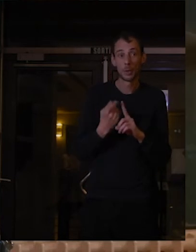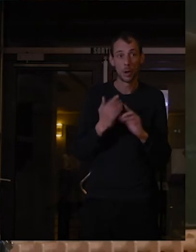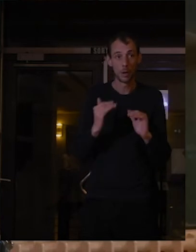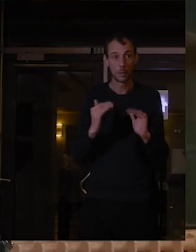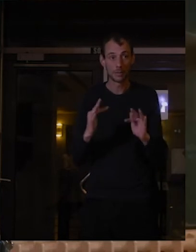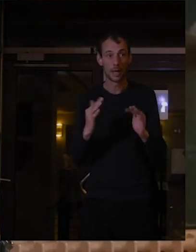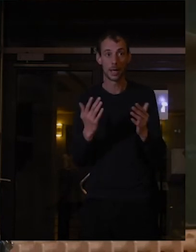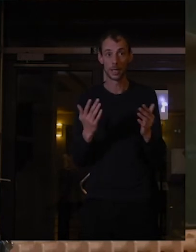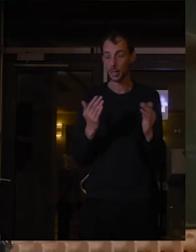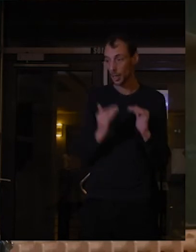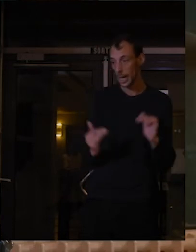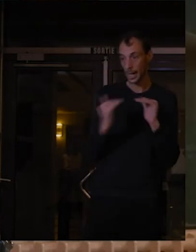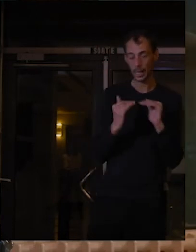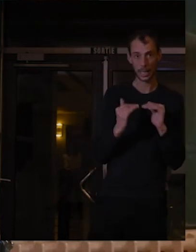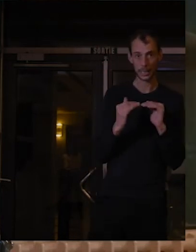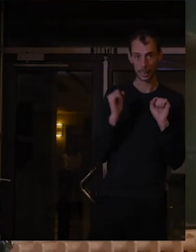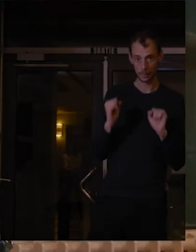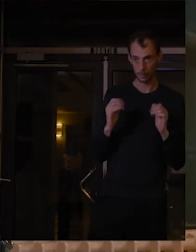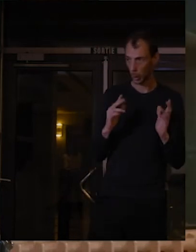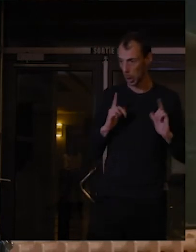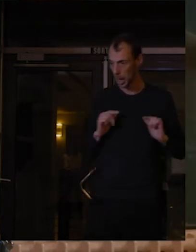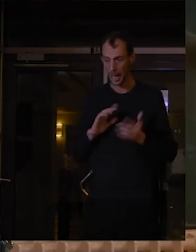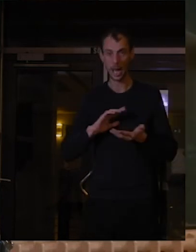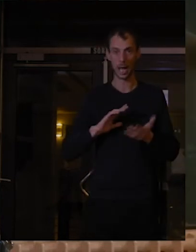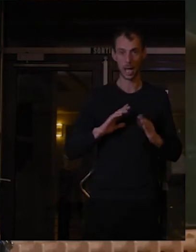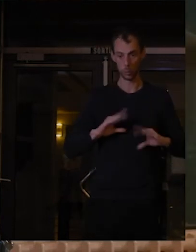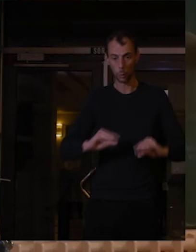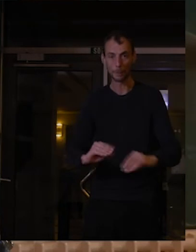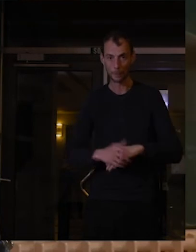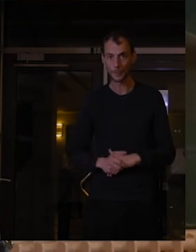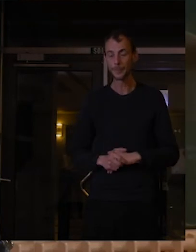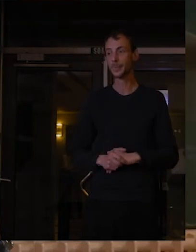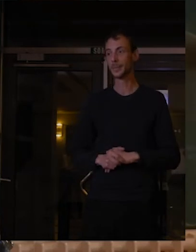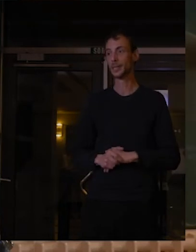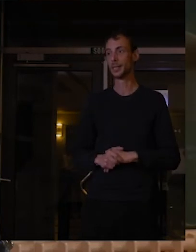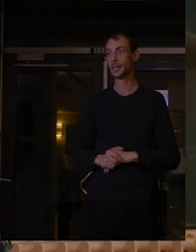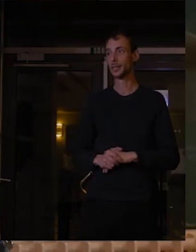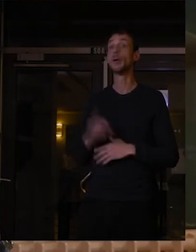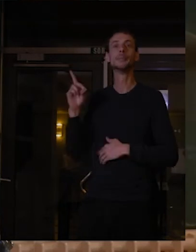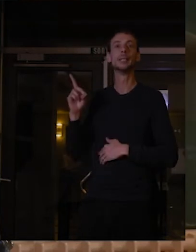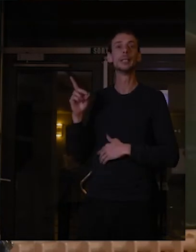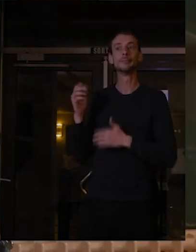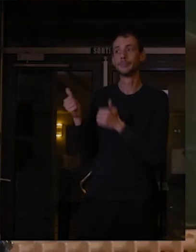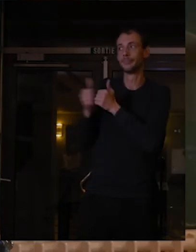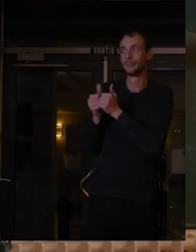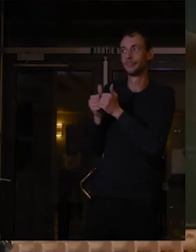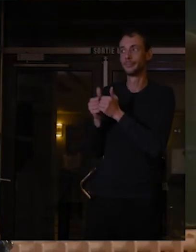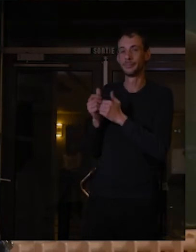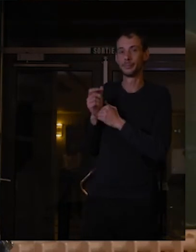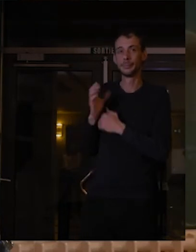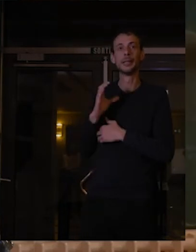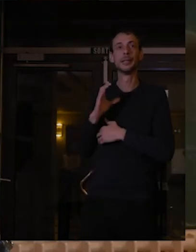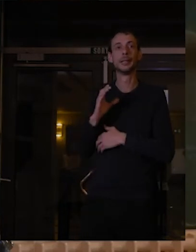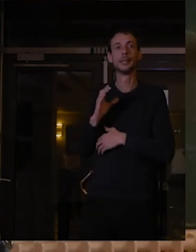égalité homme-femme. Christine, qui est à mes côtés, c'est là, alors que nous avons une profession qui est